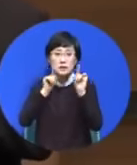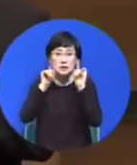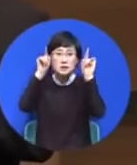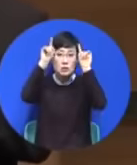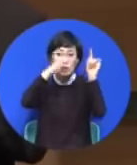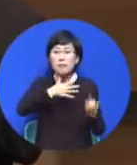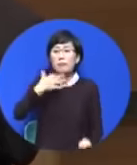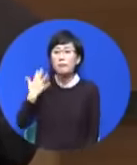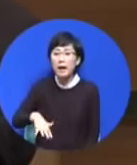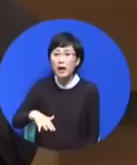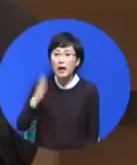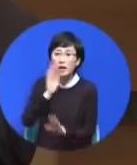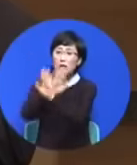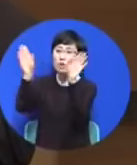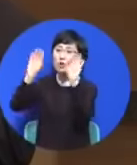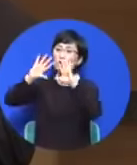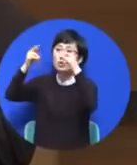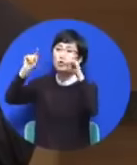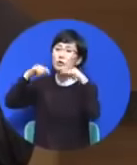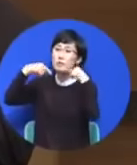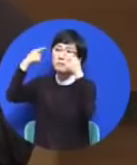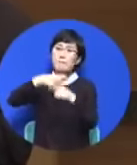성 약속